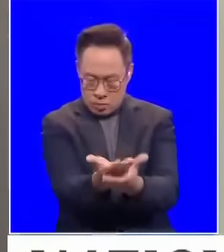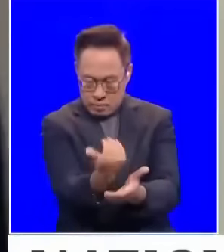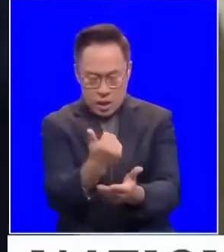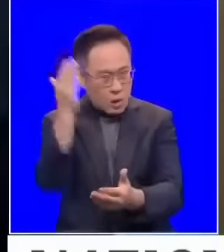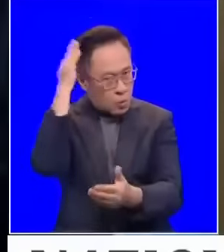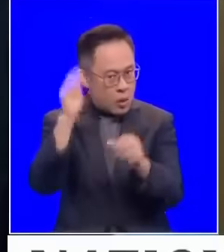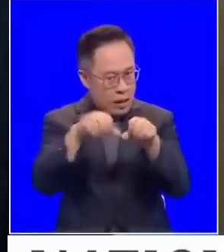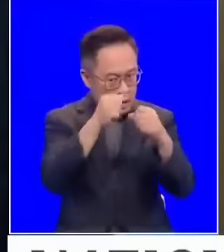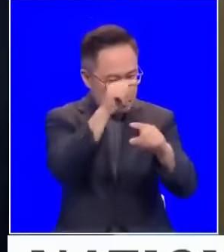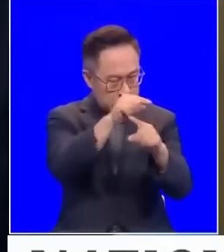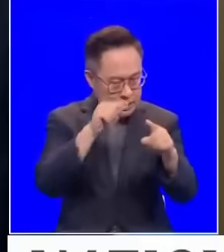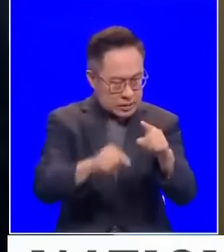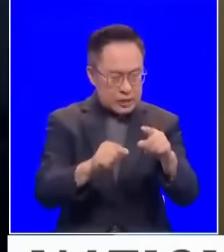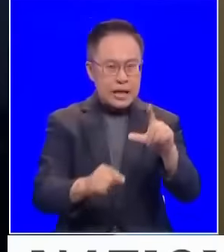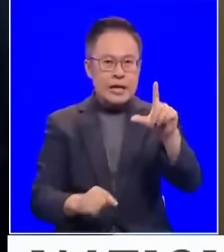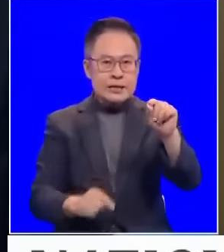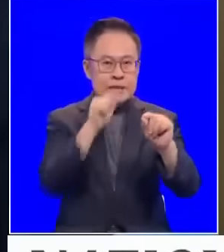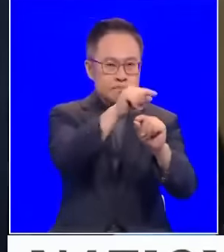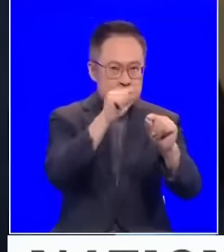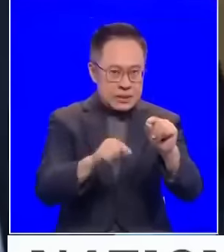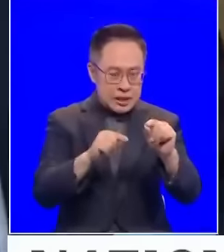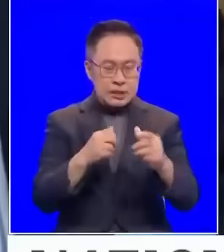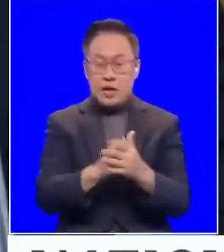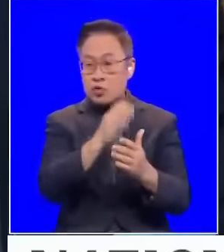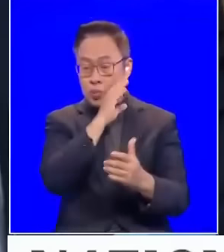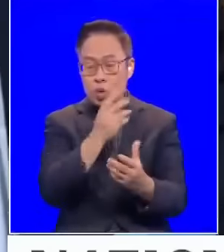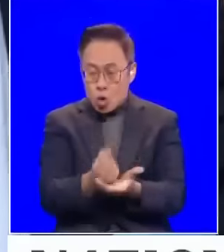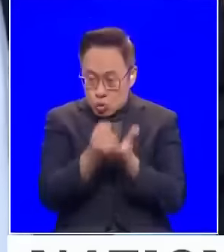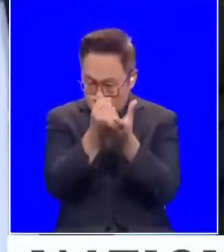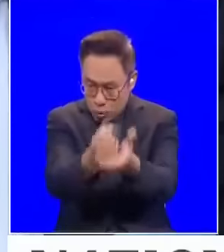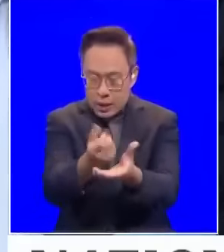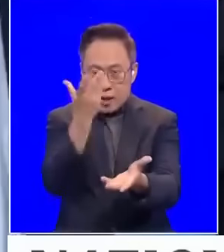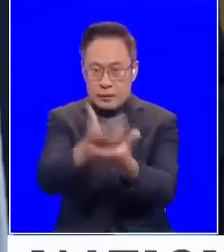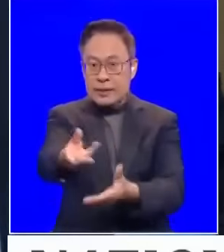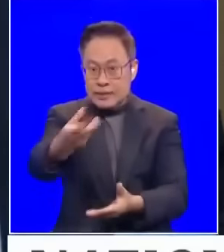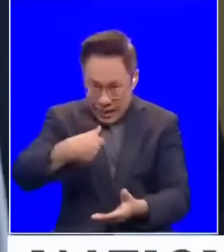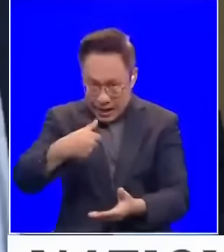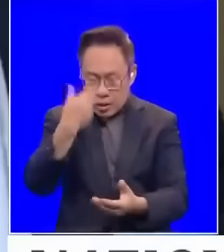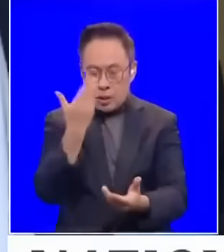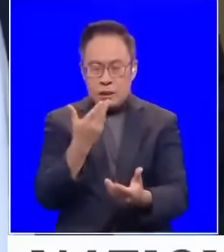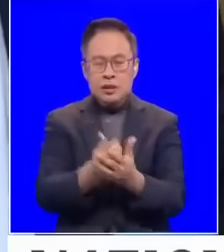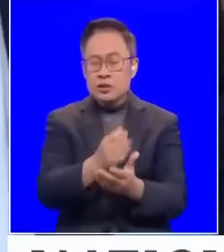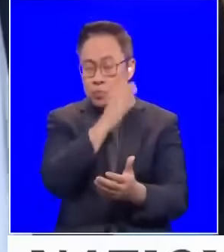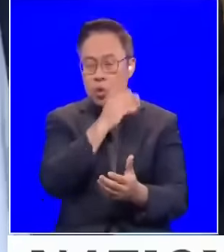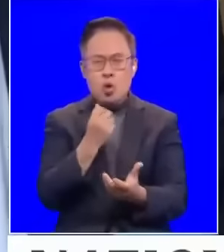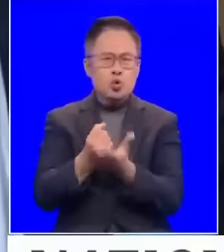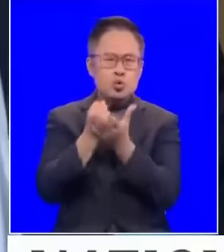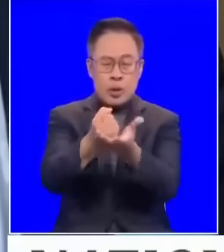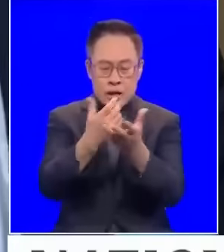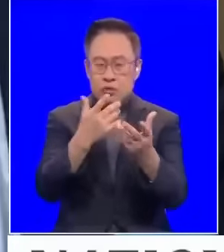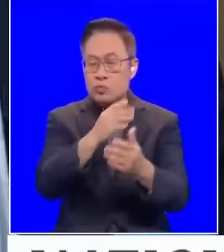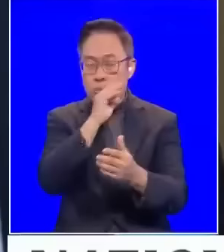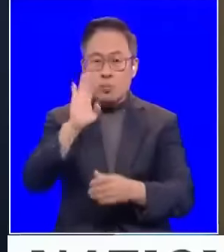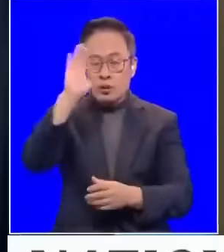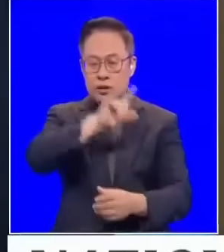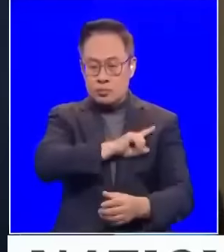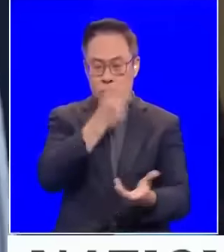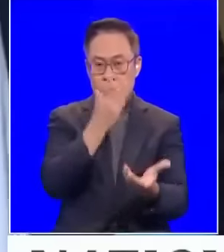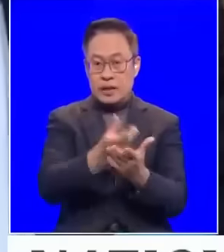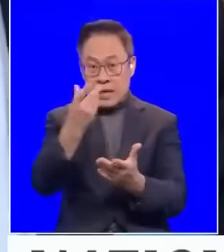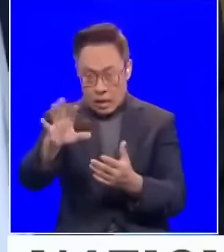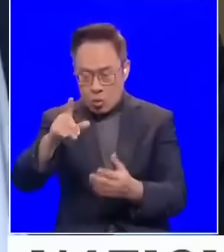เปอร์เซ็นต์ 20% อะไรแบบนี้เป็นค่าดำเนินการแล้วที่สำคัญก็คือข้อมูลที่เมื่อวานเนี้ยทางด้านของทนายความส่วนตัวของบอส